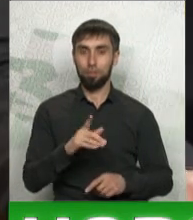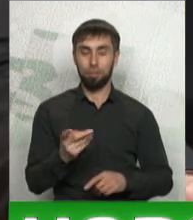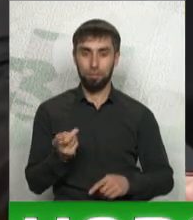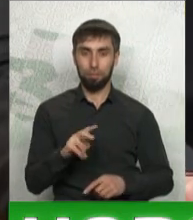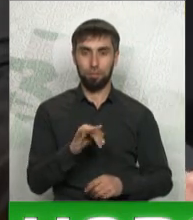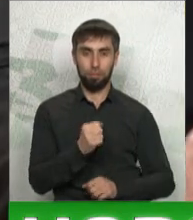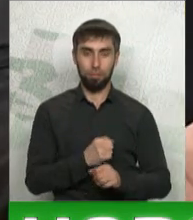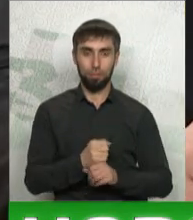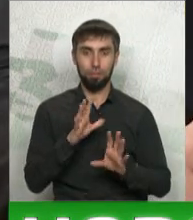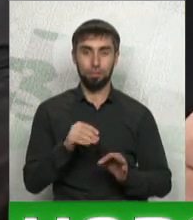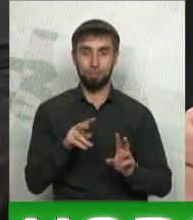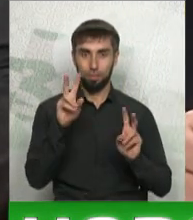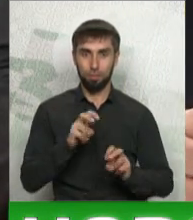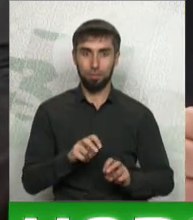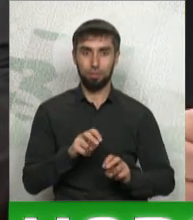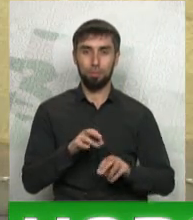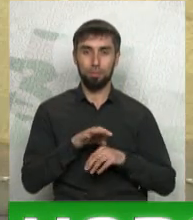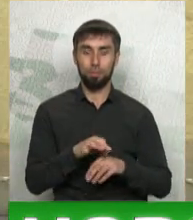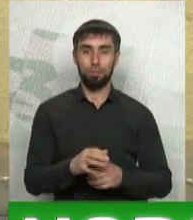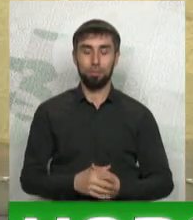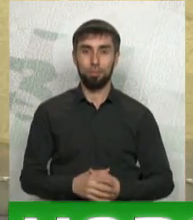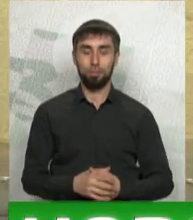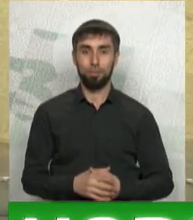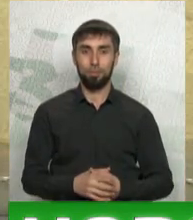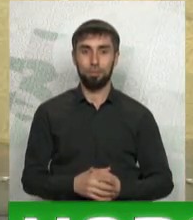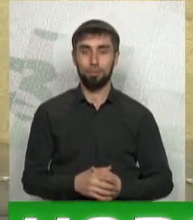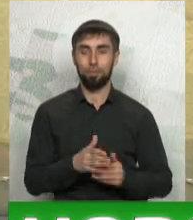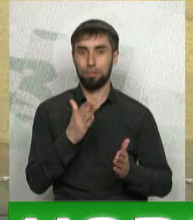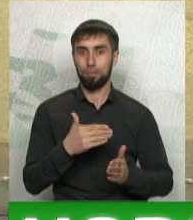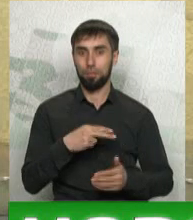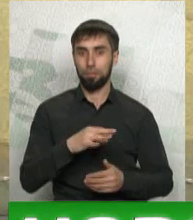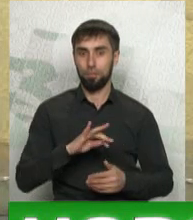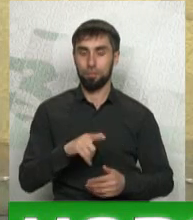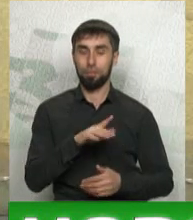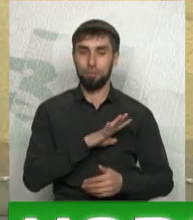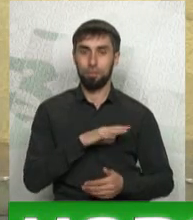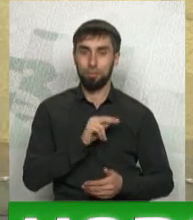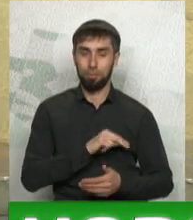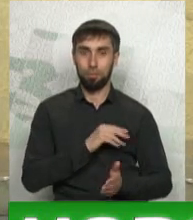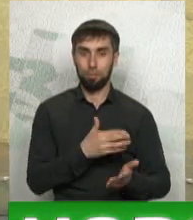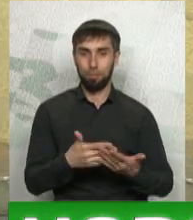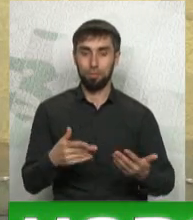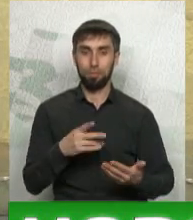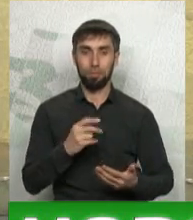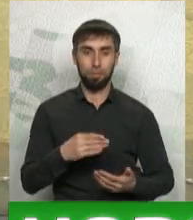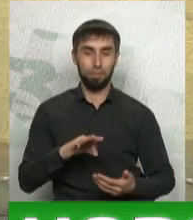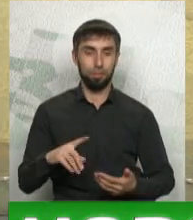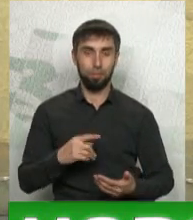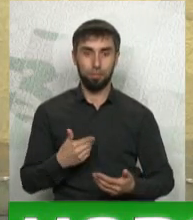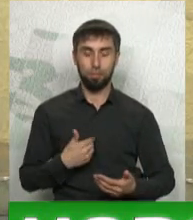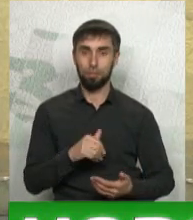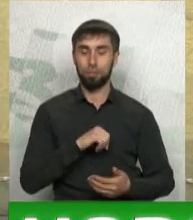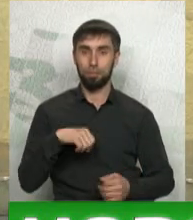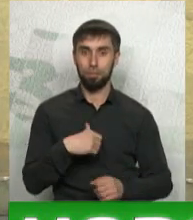делай все проверки прошел через такую должность должности орган нам-то что тут самое